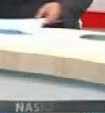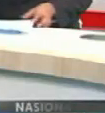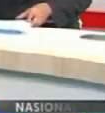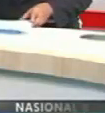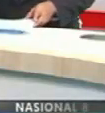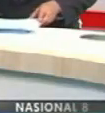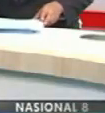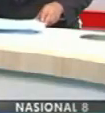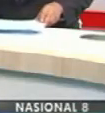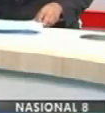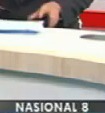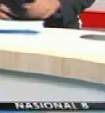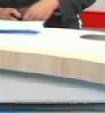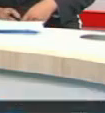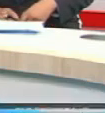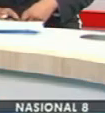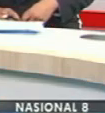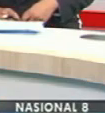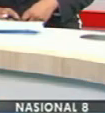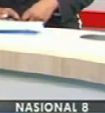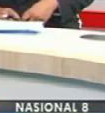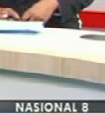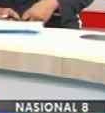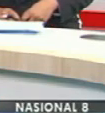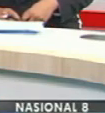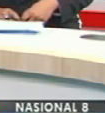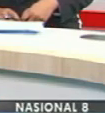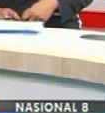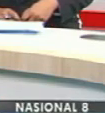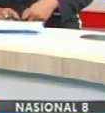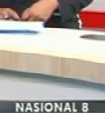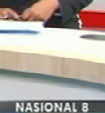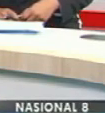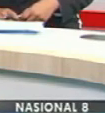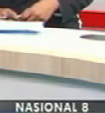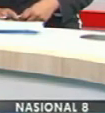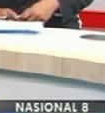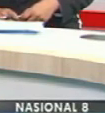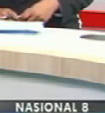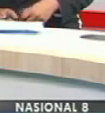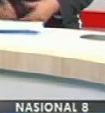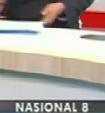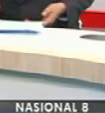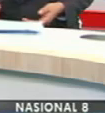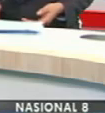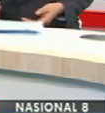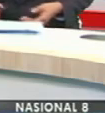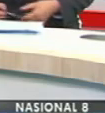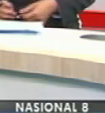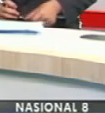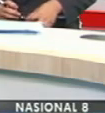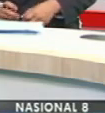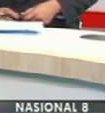depan baik nasional 8 edisi 2 April berakhir di sini baik saudara best 510 seperti biasa